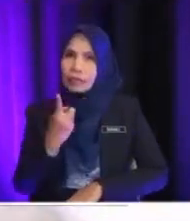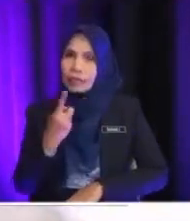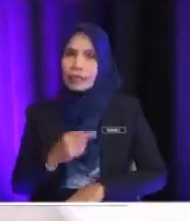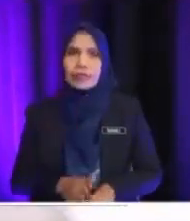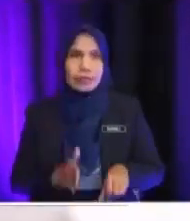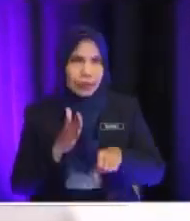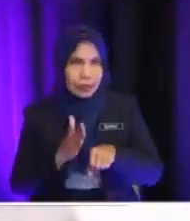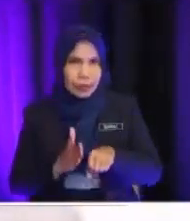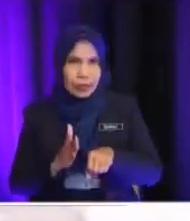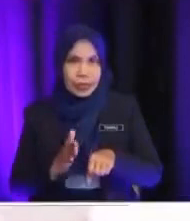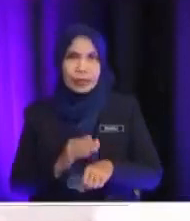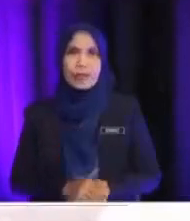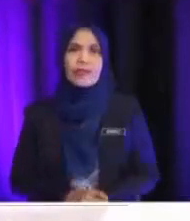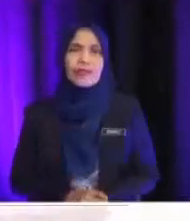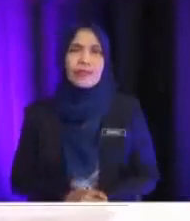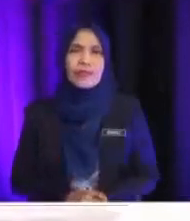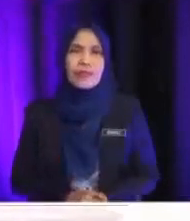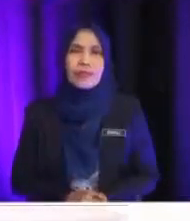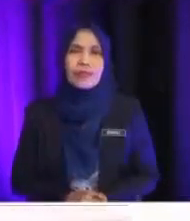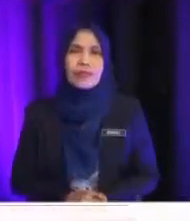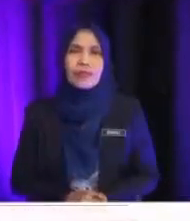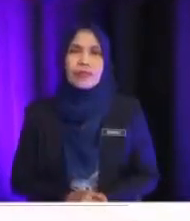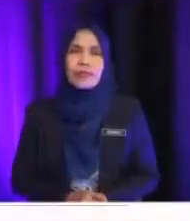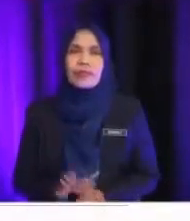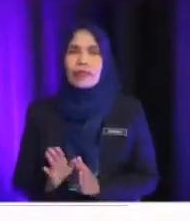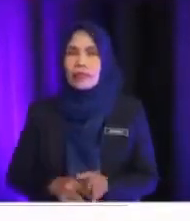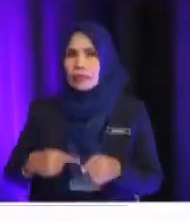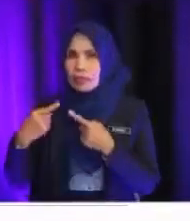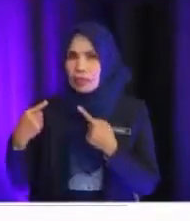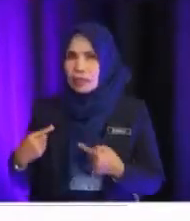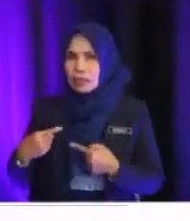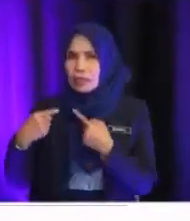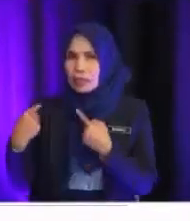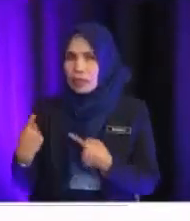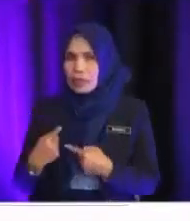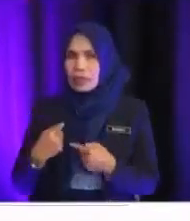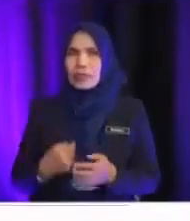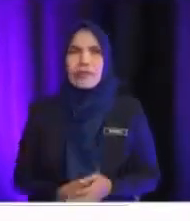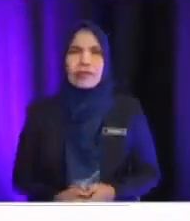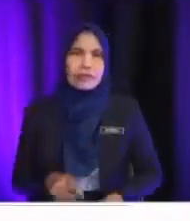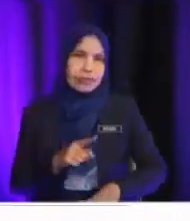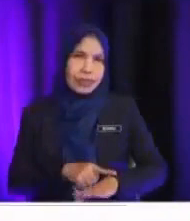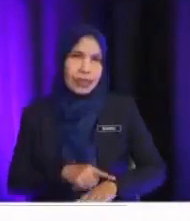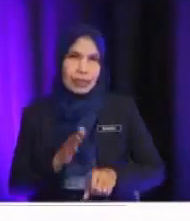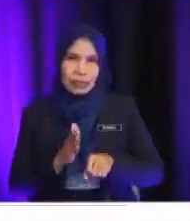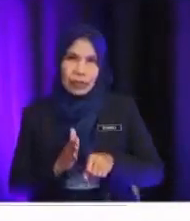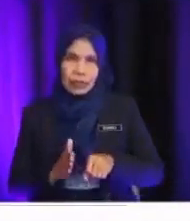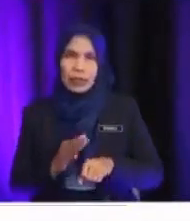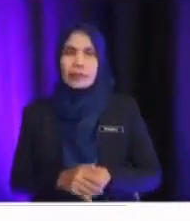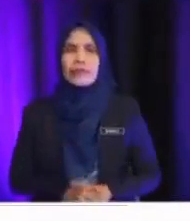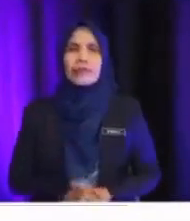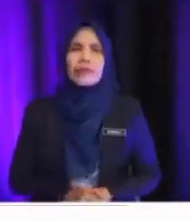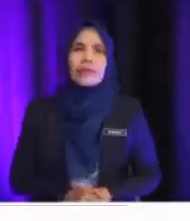memotong. Ya, masa menggunakan pisau ni kita kena berhati-hati. Okey, cikgu nak guna 1/4 sahaja.